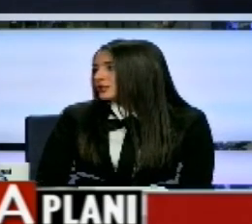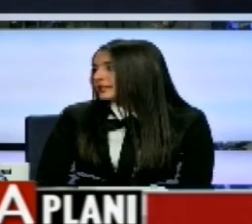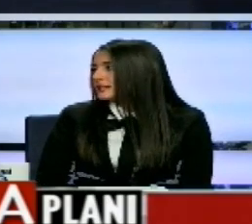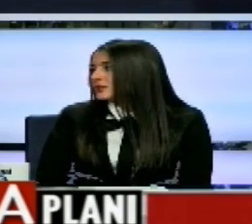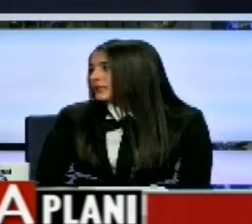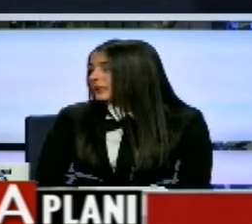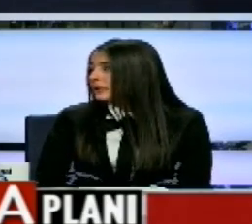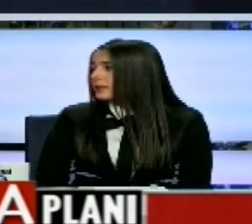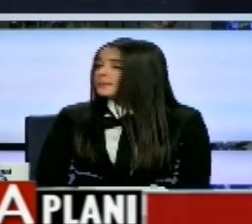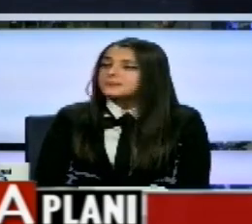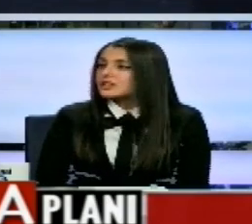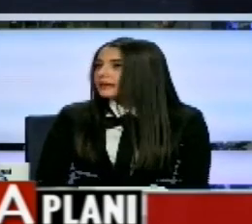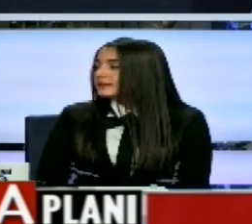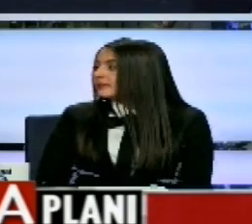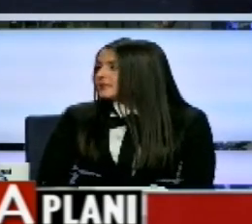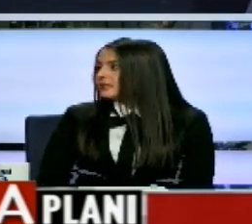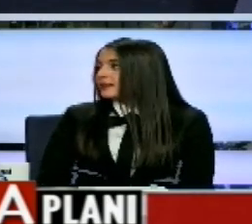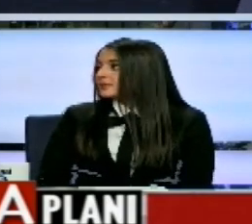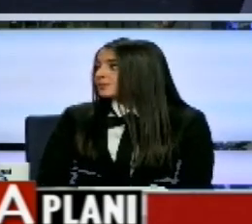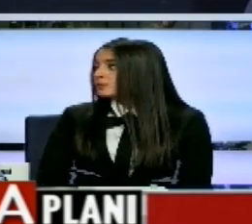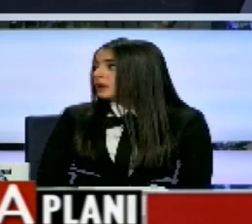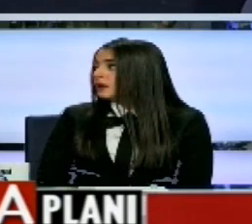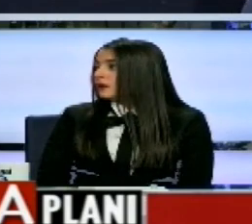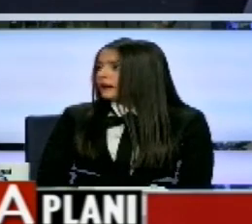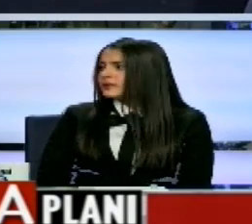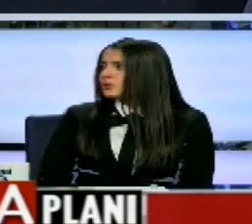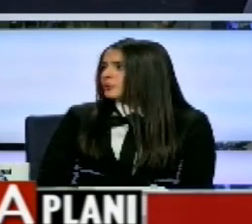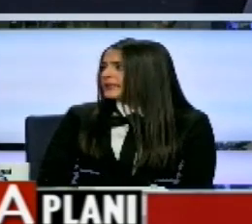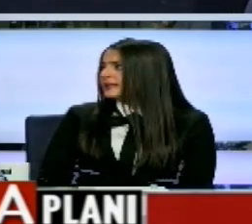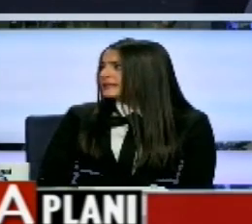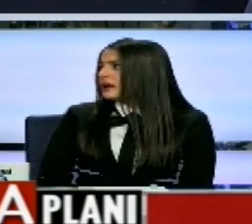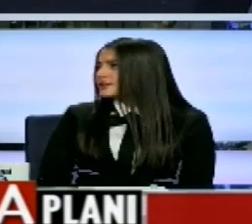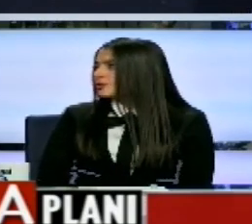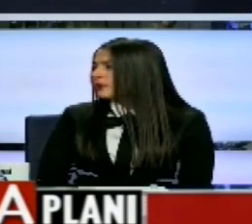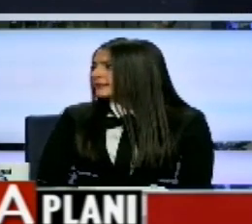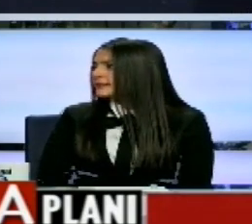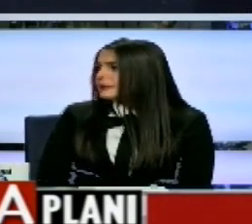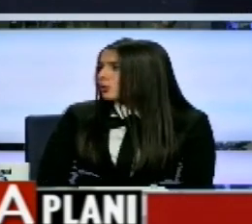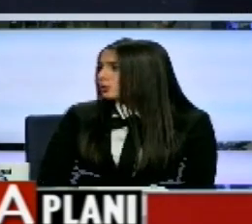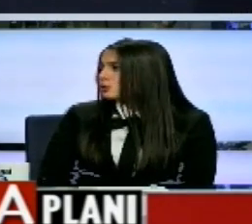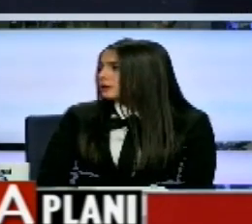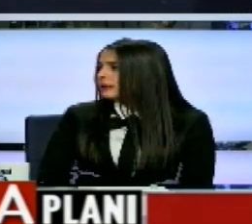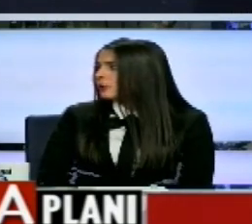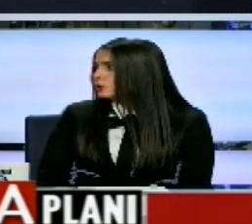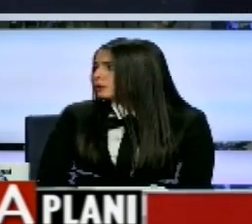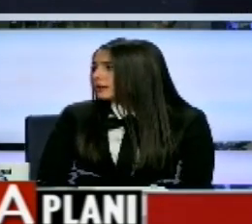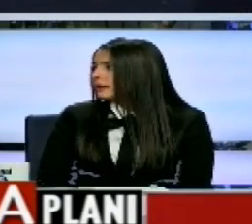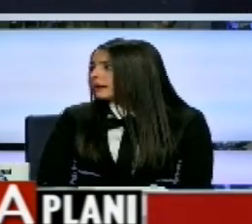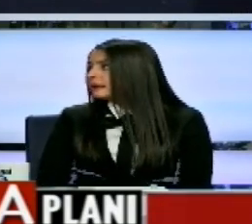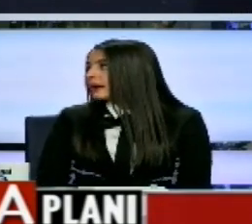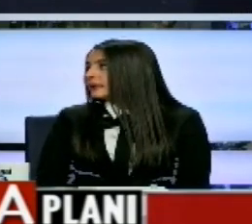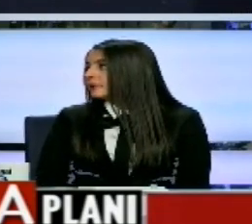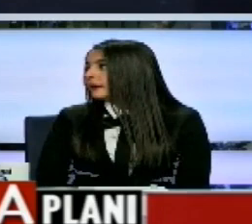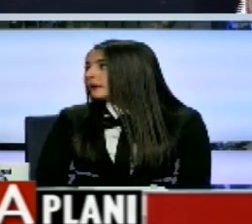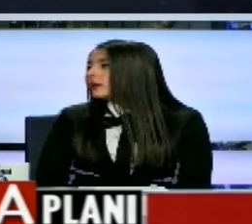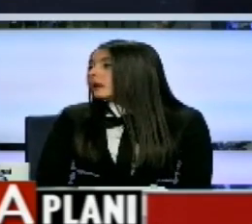için sıra alacağız. İşaret diliyle bir şeyler yapıyorum. Anlamıyorum seni diye sert çıkıyorlar. Hani ne söylüyorsun? Hani konuşsana